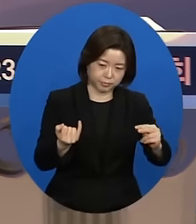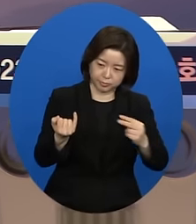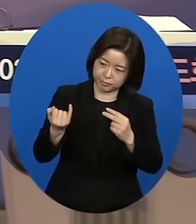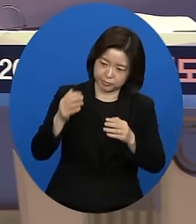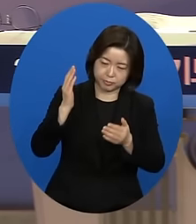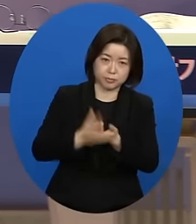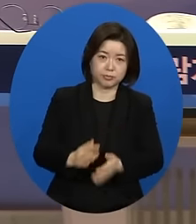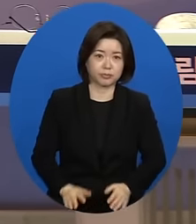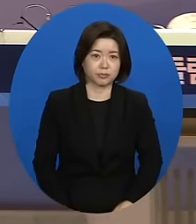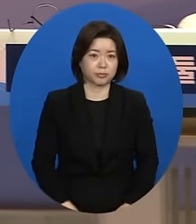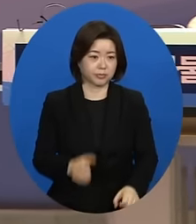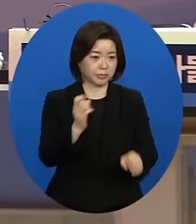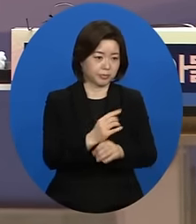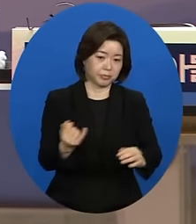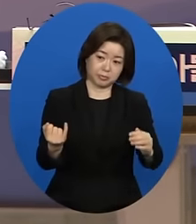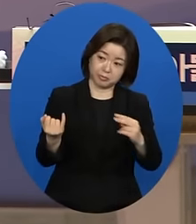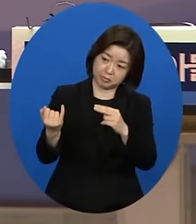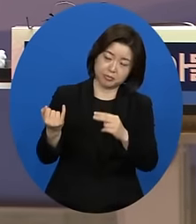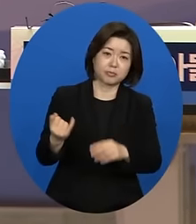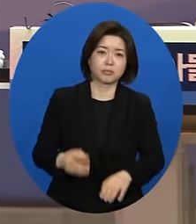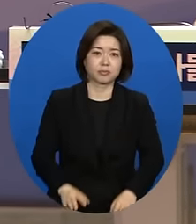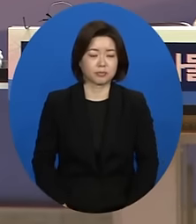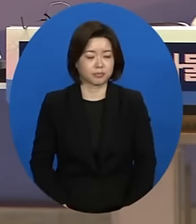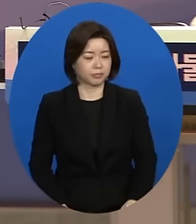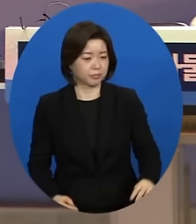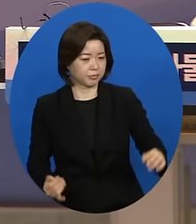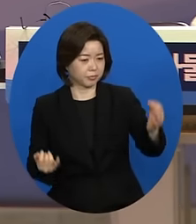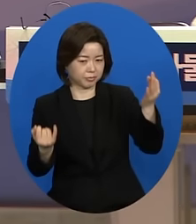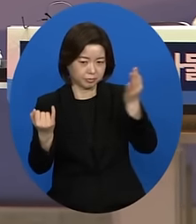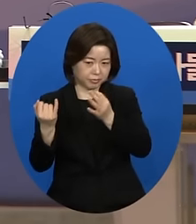이미 봤죠. 보지 마세요.